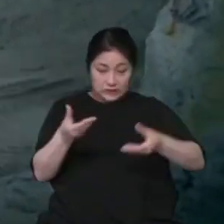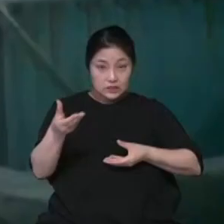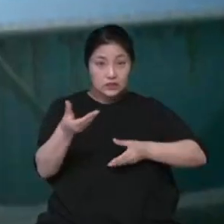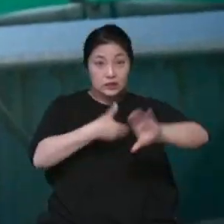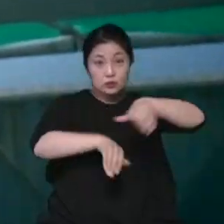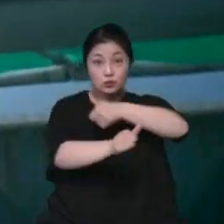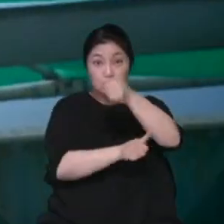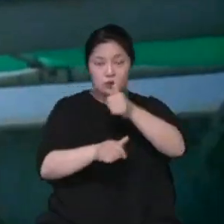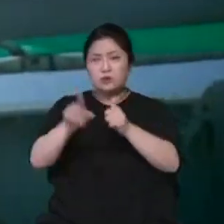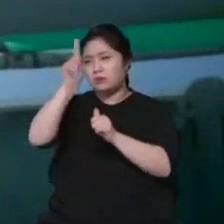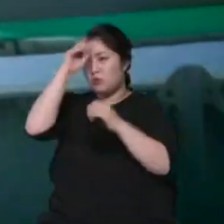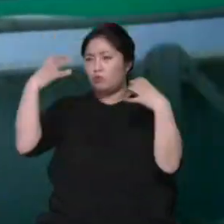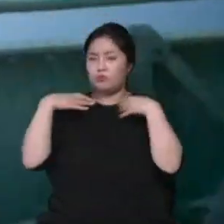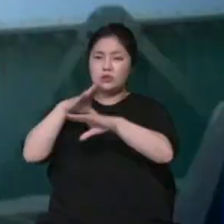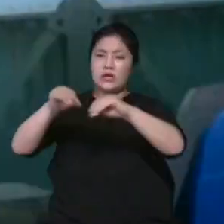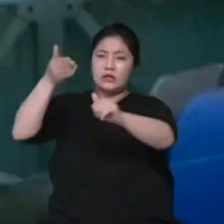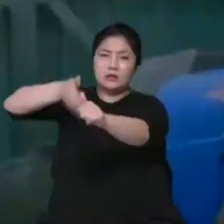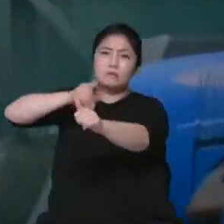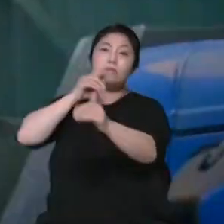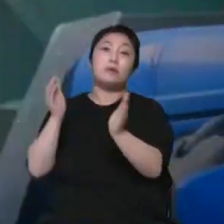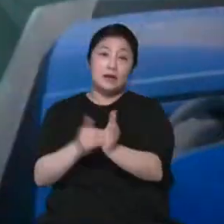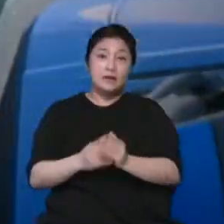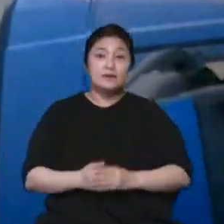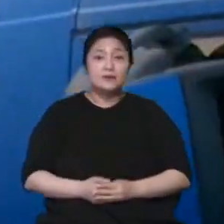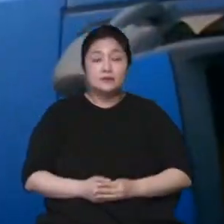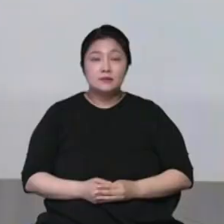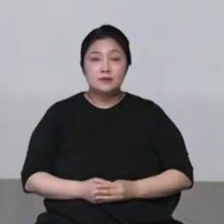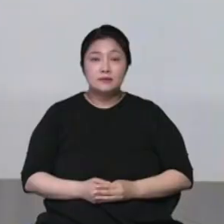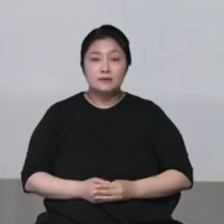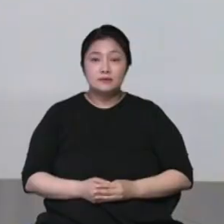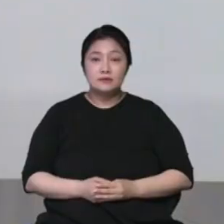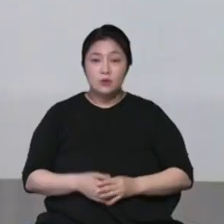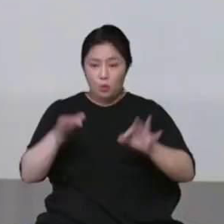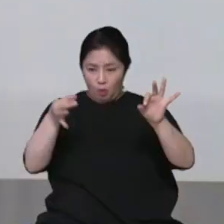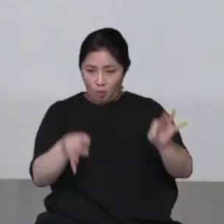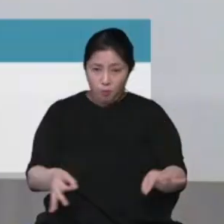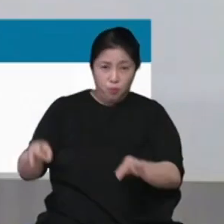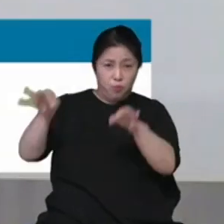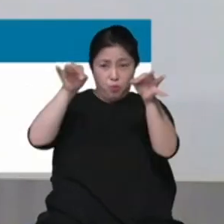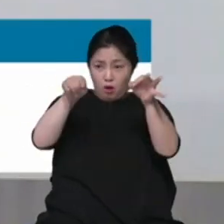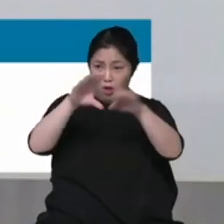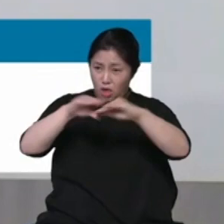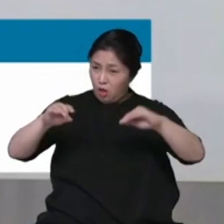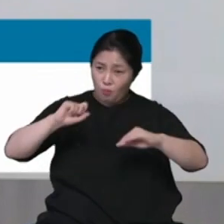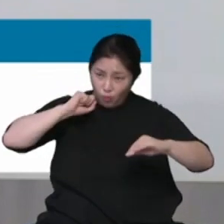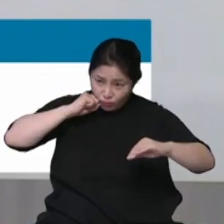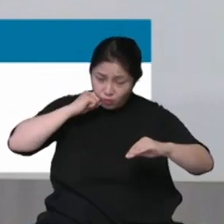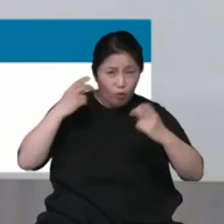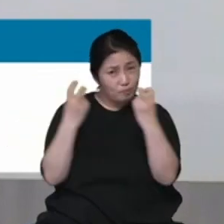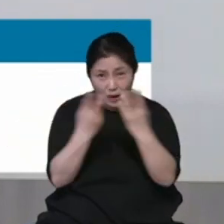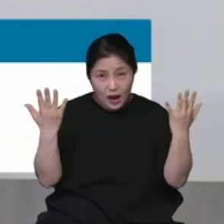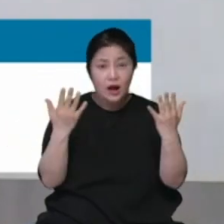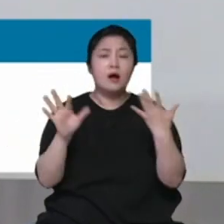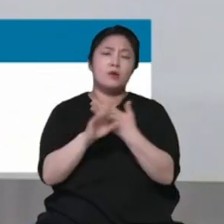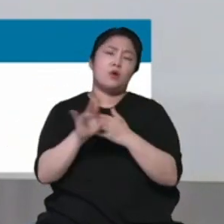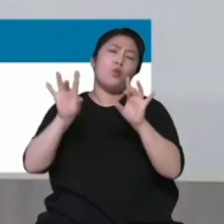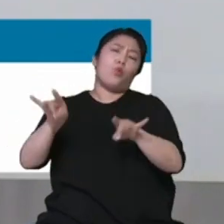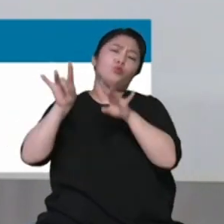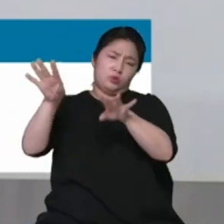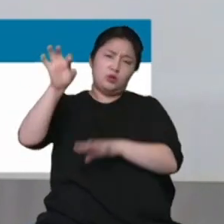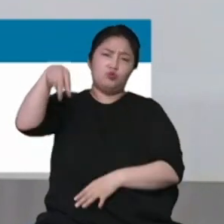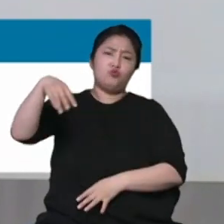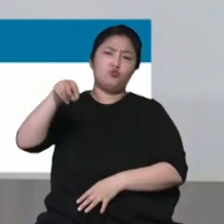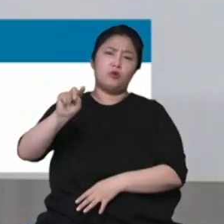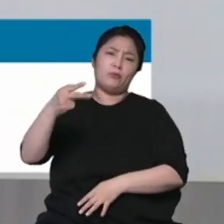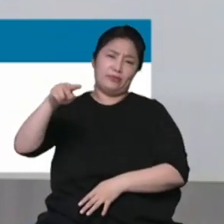인수위원회도 정부의 대책 마련을 요청했습니다. 가격 상승 피하기 어렵다면 호주산